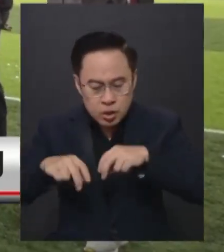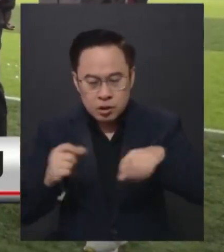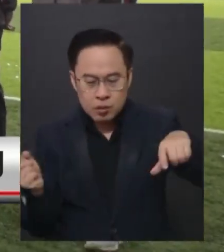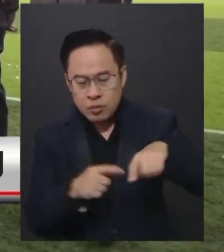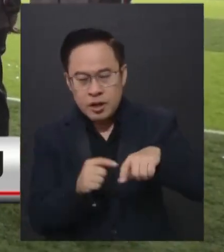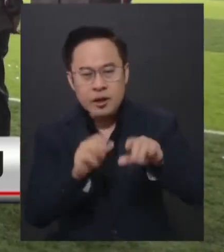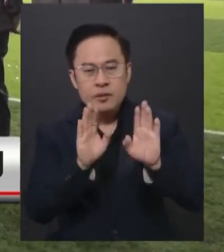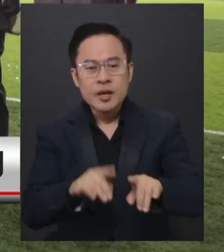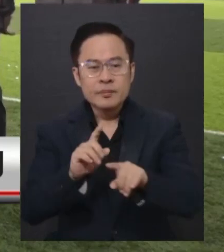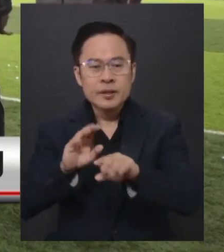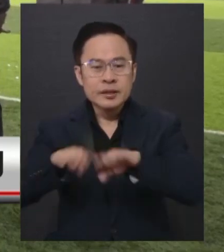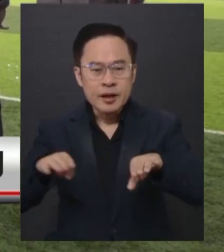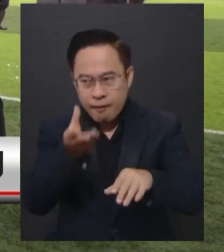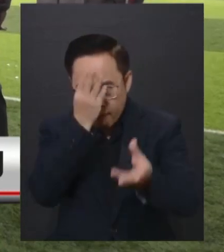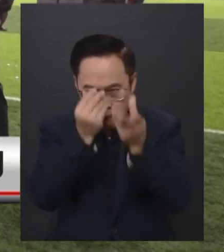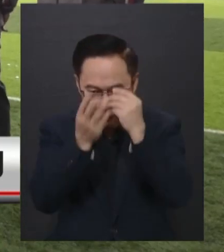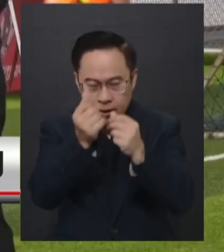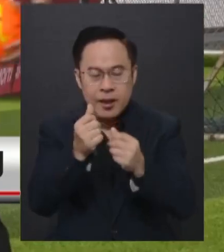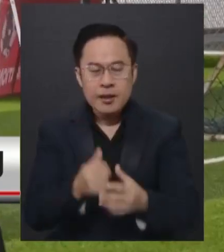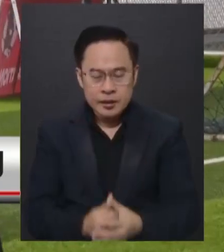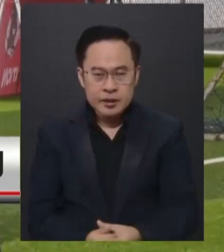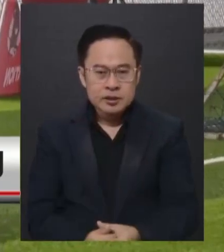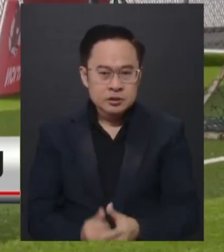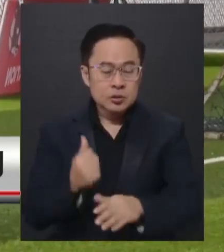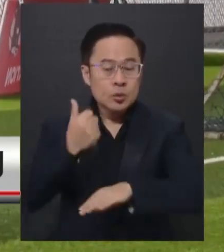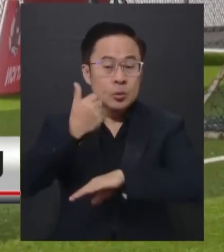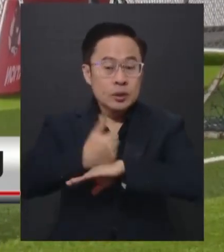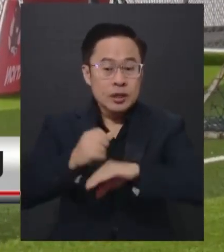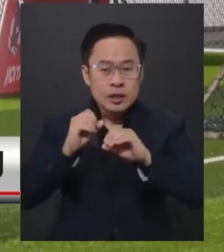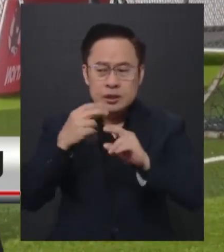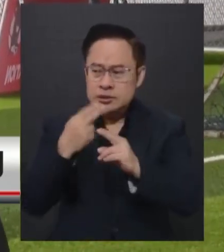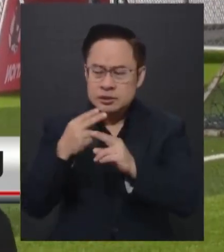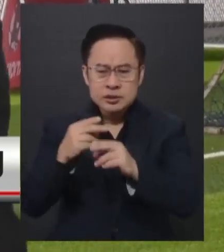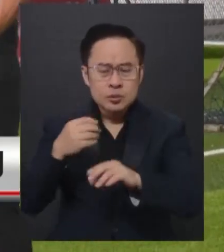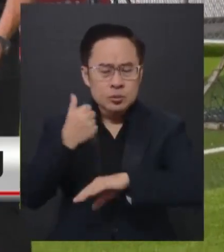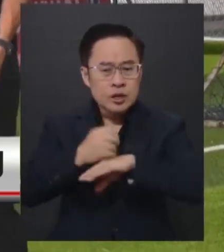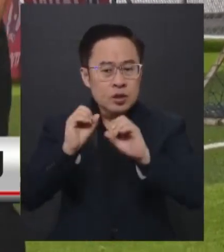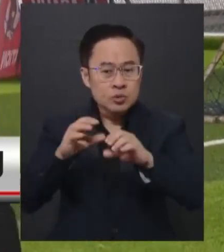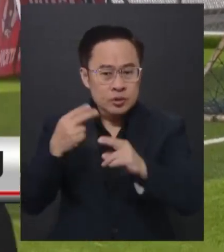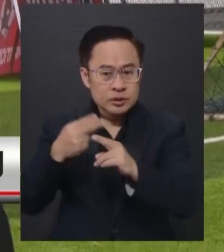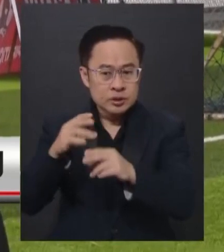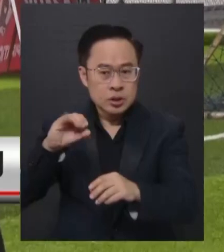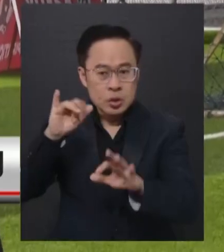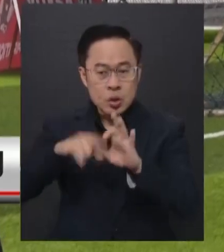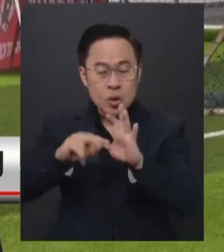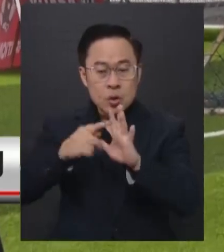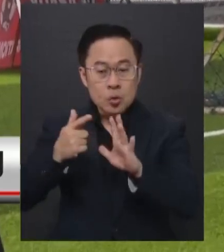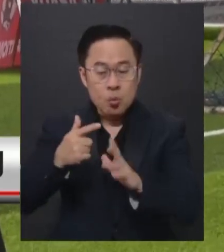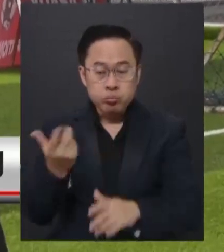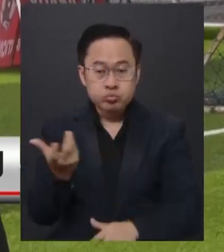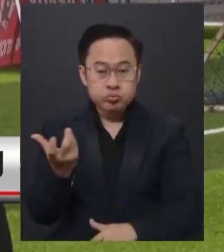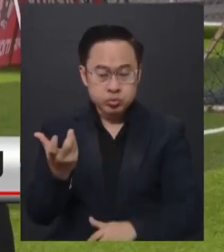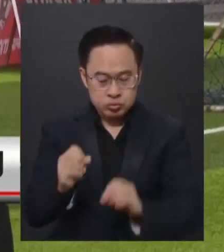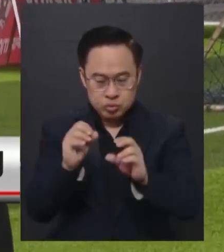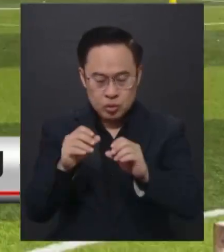ะทางด้านของโค้ชโย่งค่ะก็มีการเปิดเผยนะว่าถือว่าเป็นประสบการณ์ที่ดีสำหรับเด็กๆค่ะที่ได้สัมผัสการฝึกซ้อมฝึกสอนจากทีมงานโ